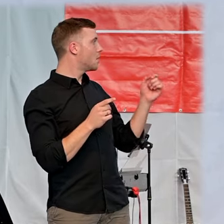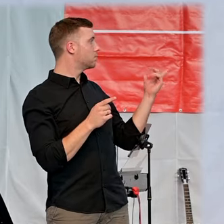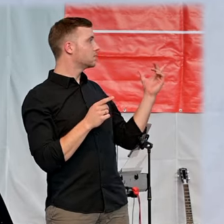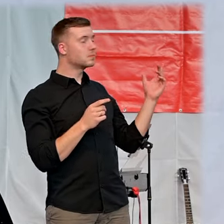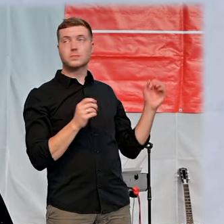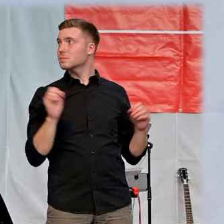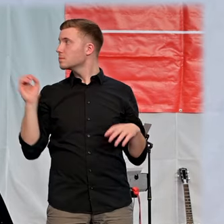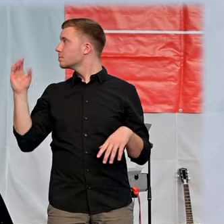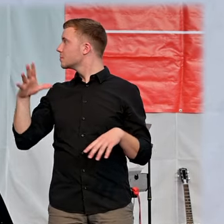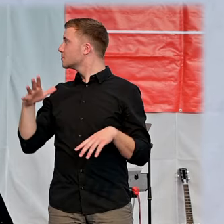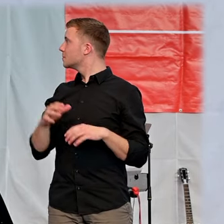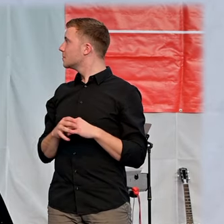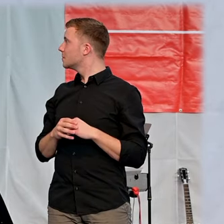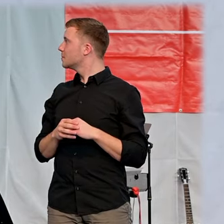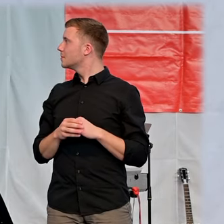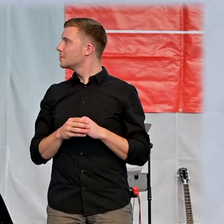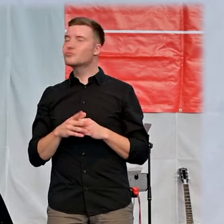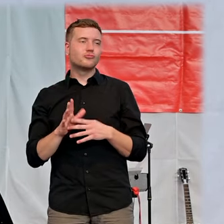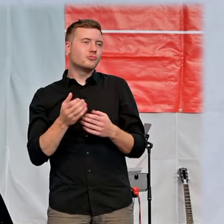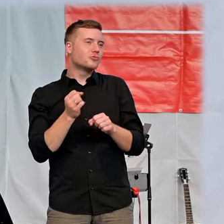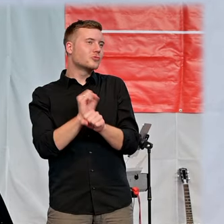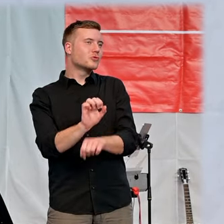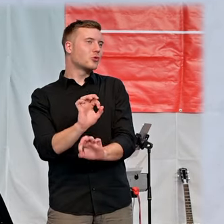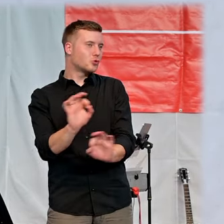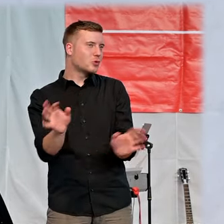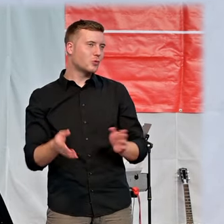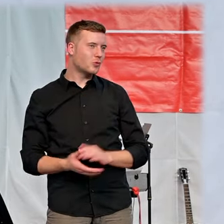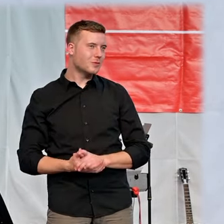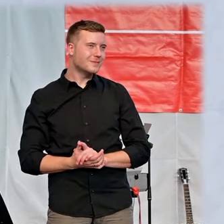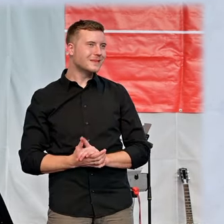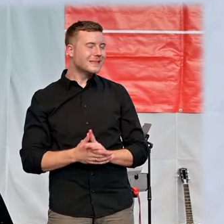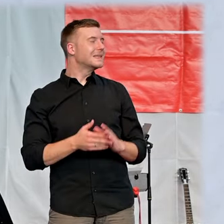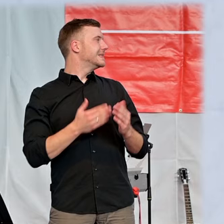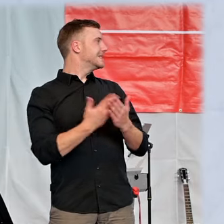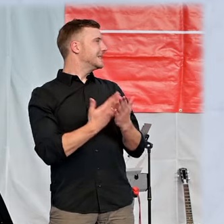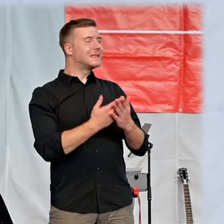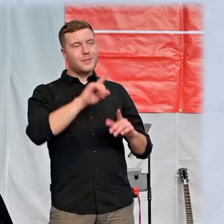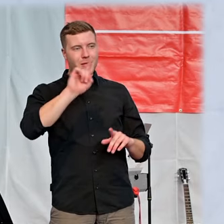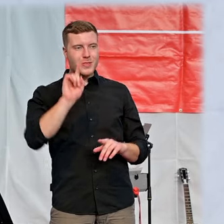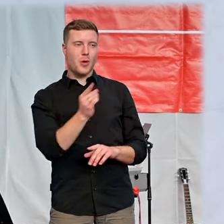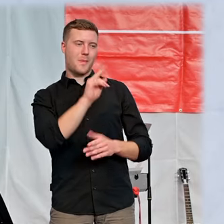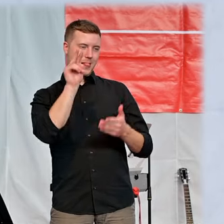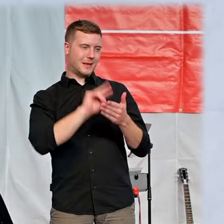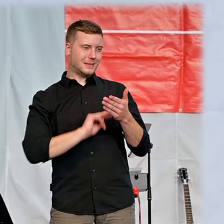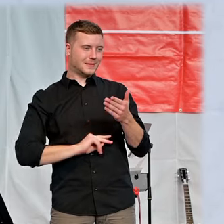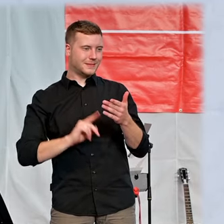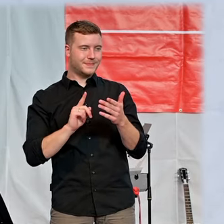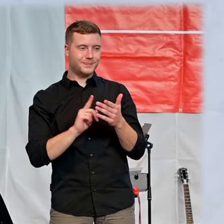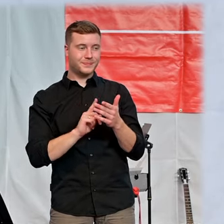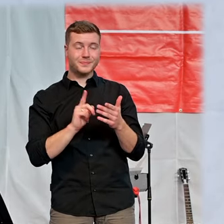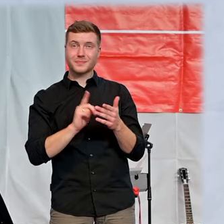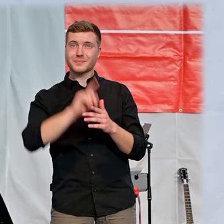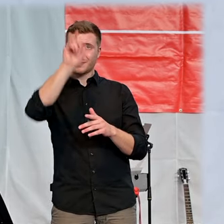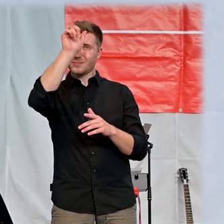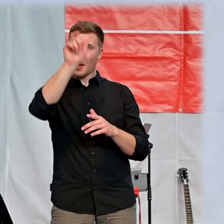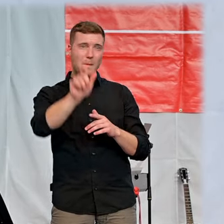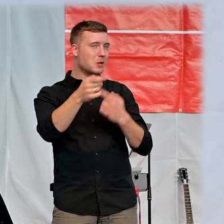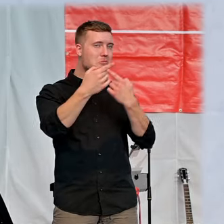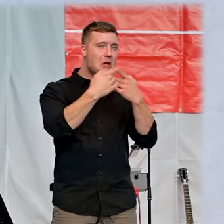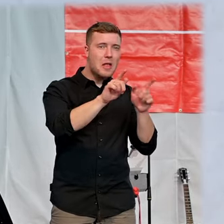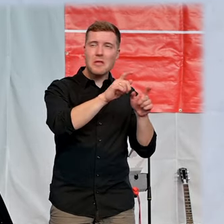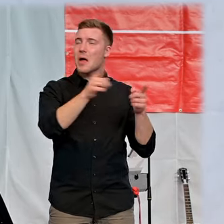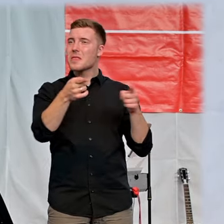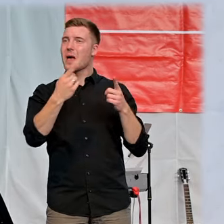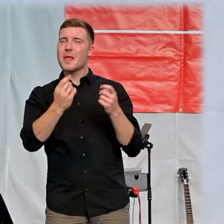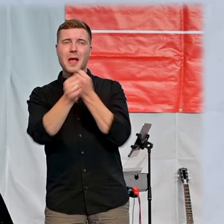Trotzdem ist er gut. Ja. Ich lese ihn nochmal. In keinem anderen ist das Heil. Es